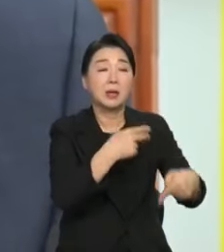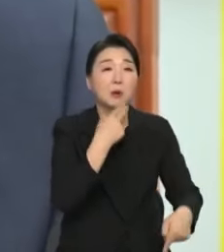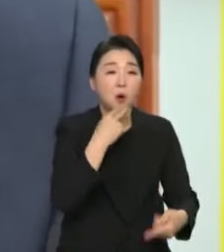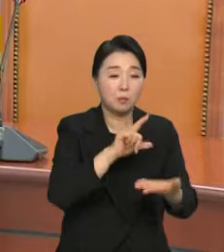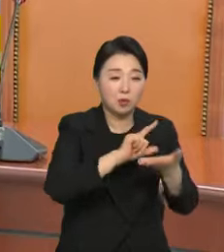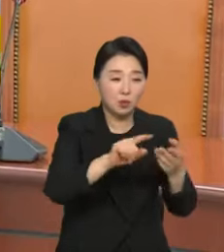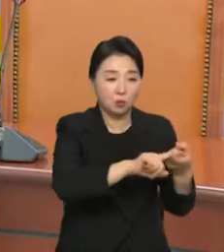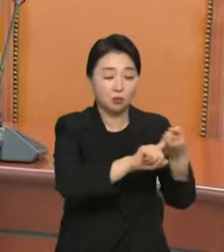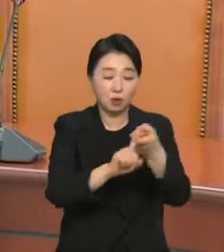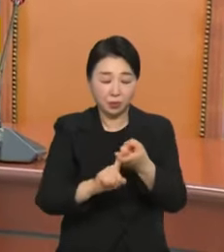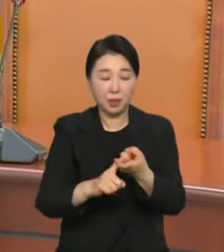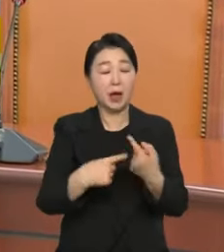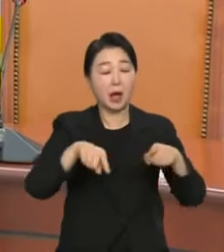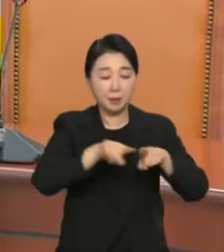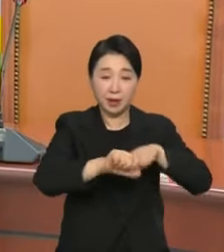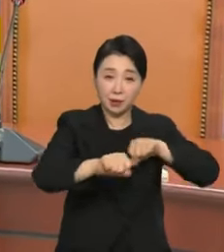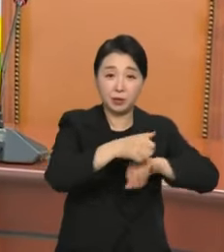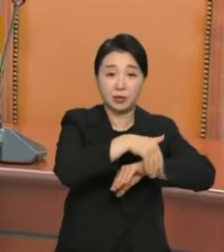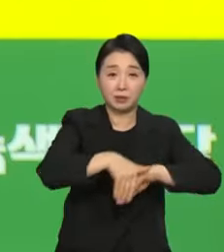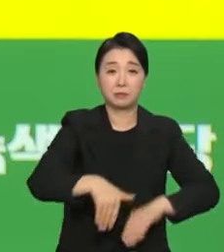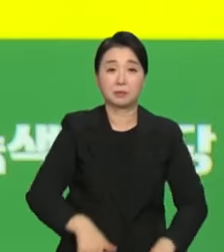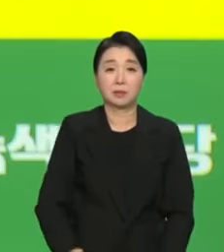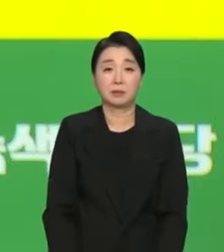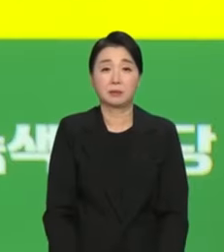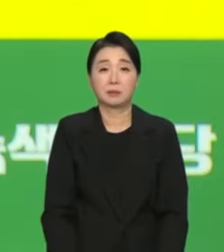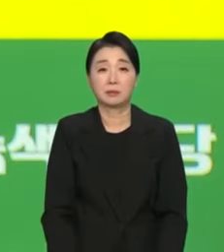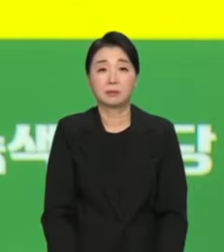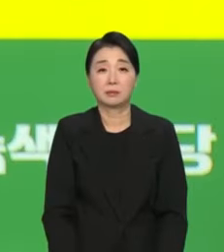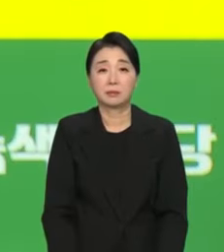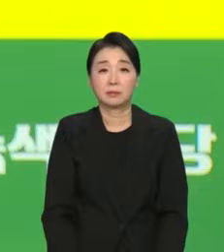적극 추진하기로 했습니다 JTBC